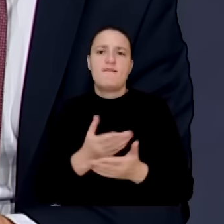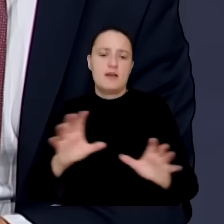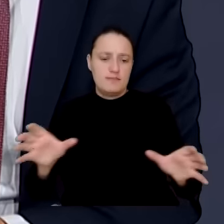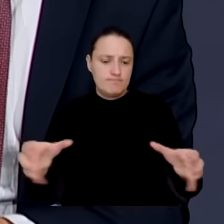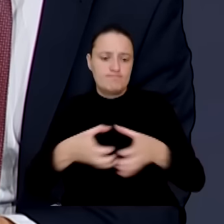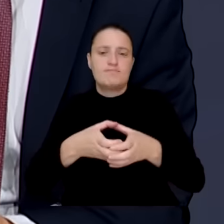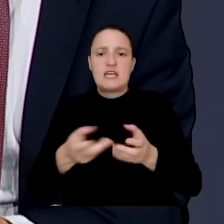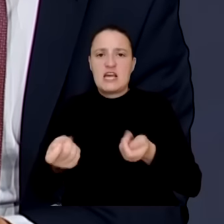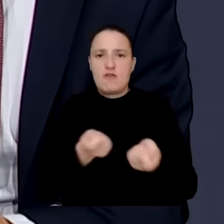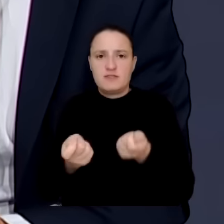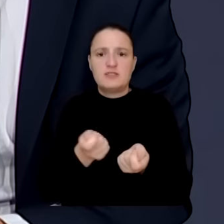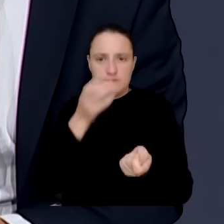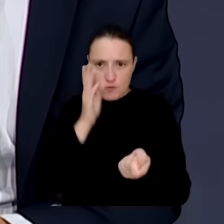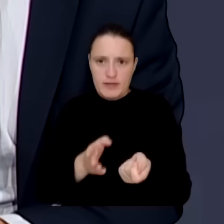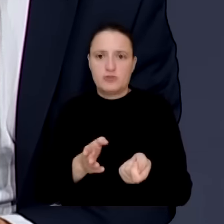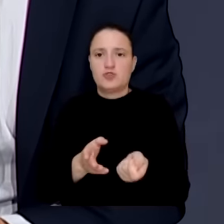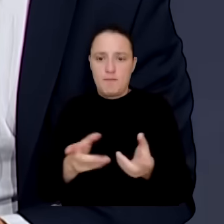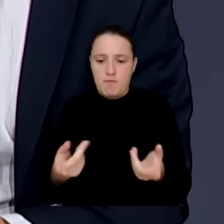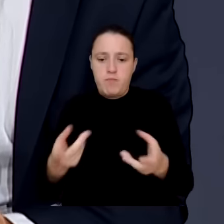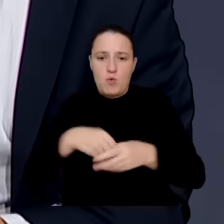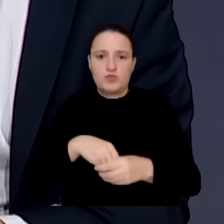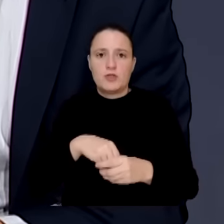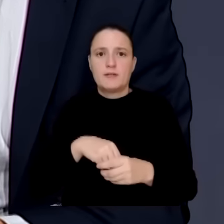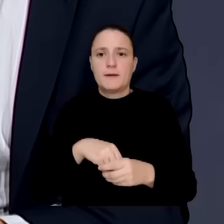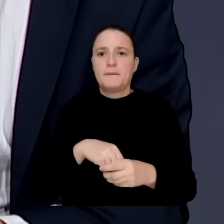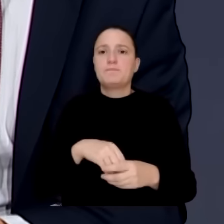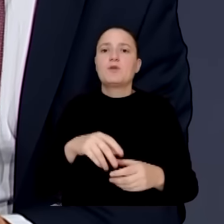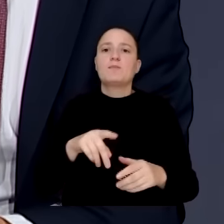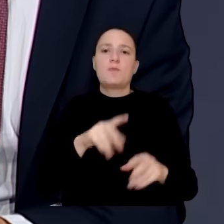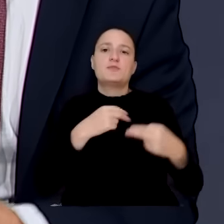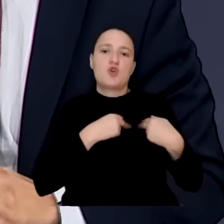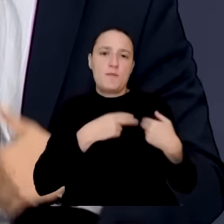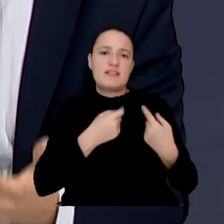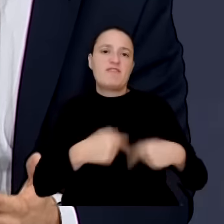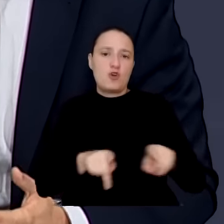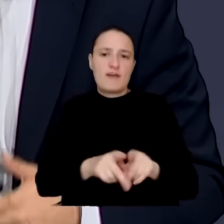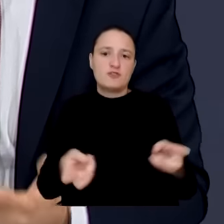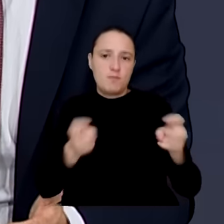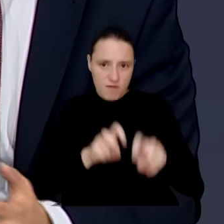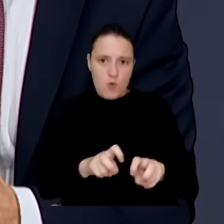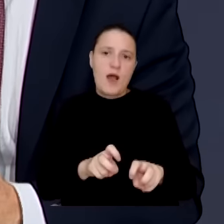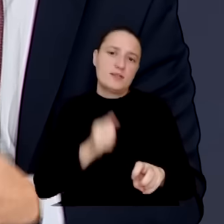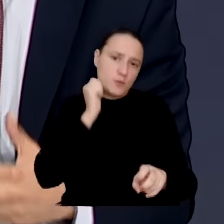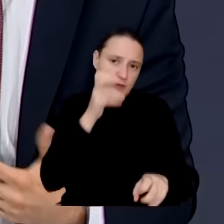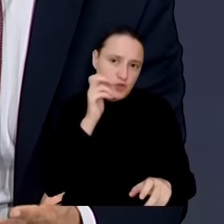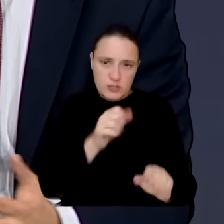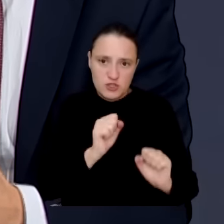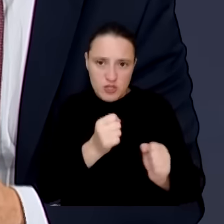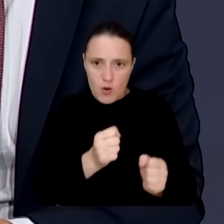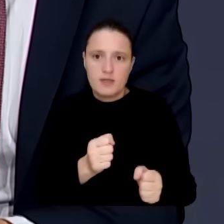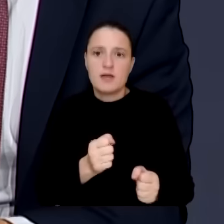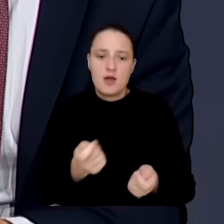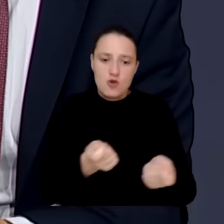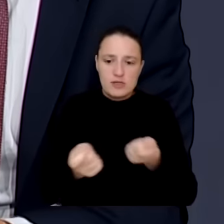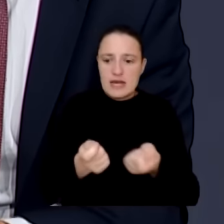jeżeli chodzi o kierownictwo naszej formacji politycznej czyli powołanie Komitetu wykonawczego do takiej akcji bieżącej bieżących działań koordynacji bieżących